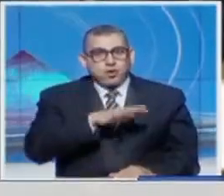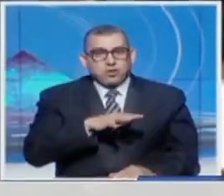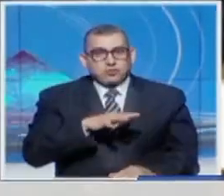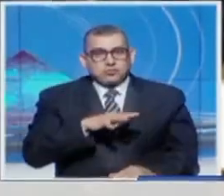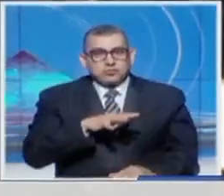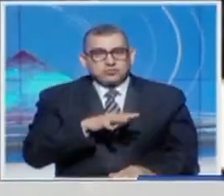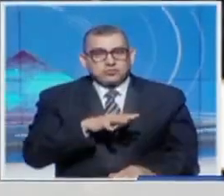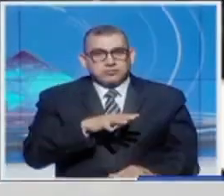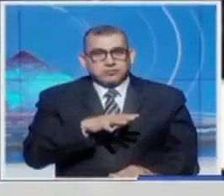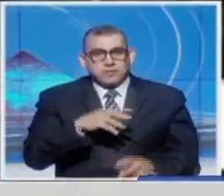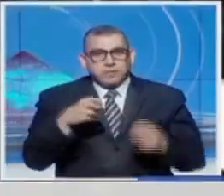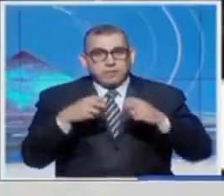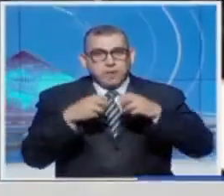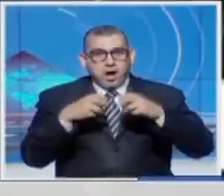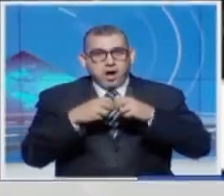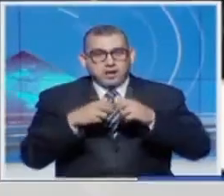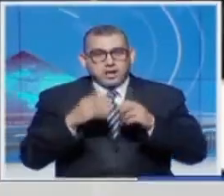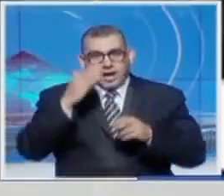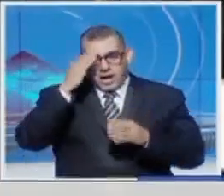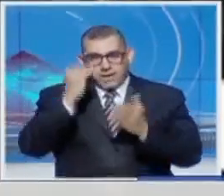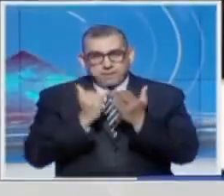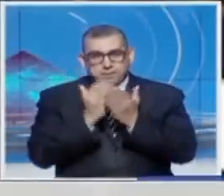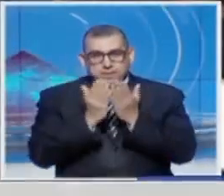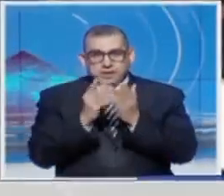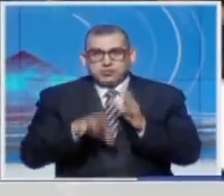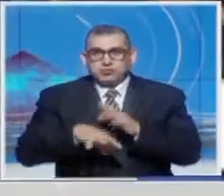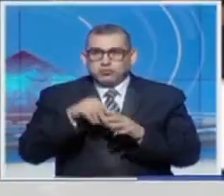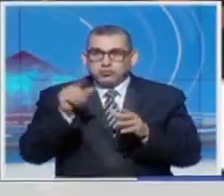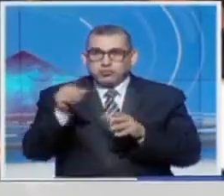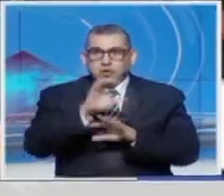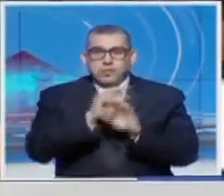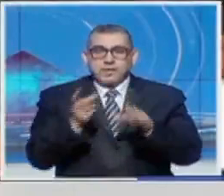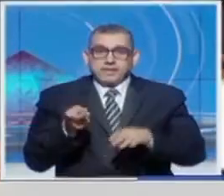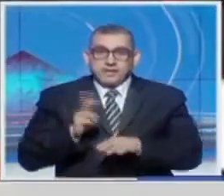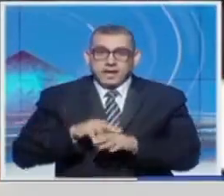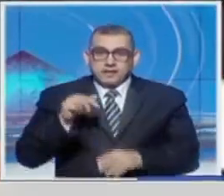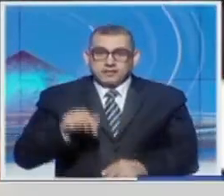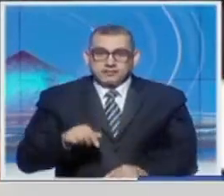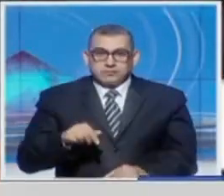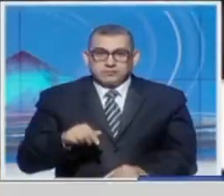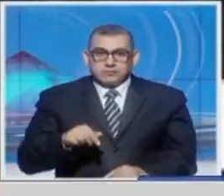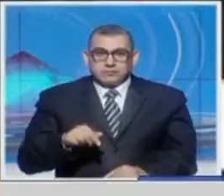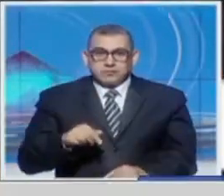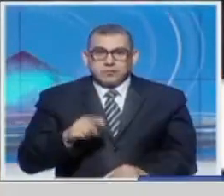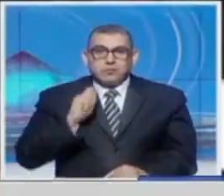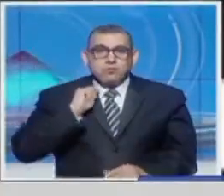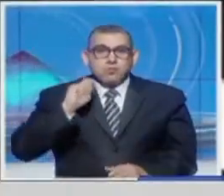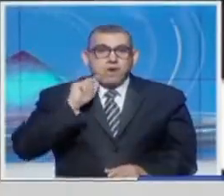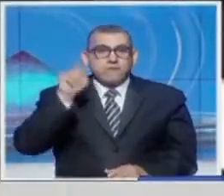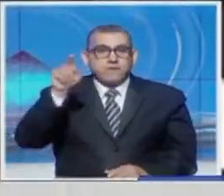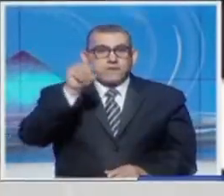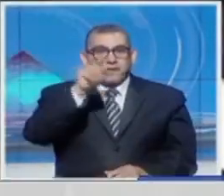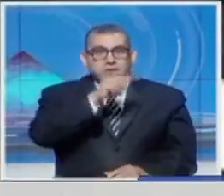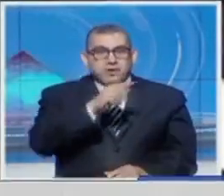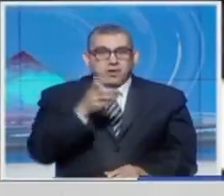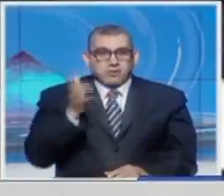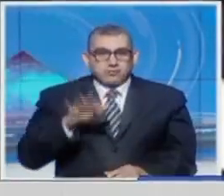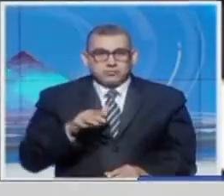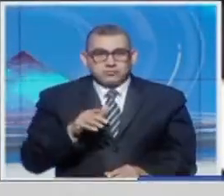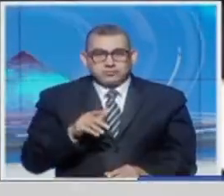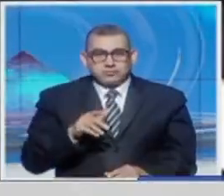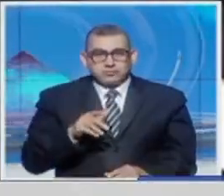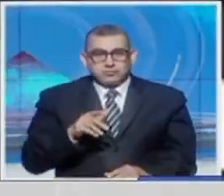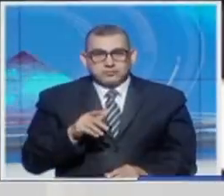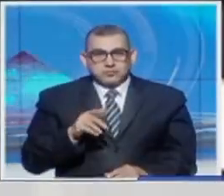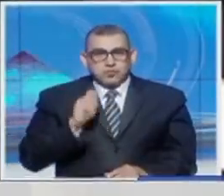في معرض أهل المدارس، بالإضافة إلى في كافة المحافظات ما بين